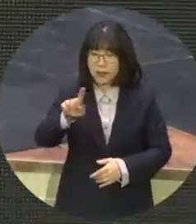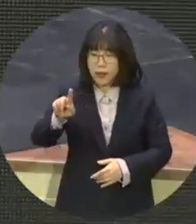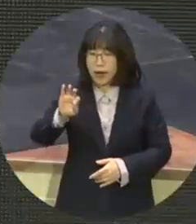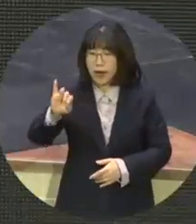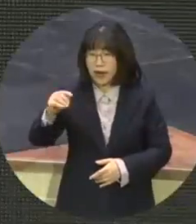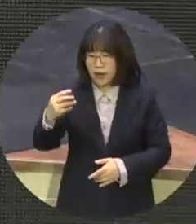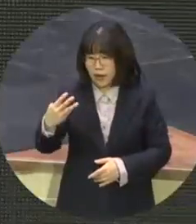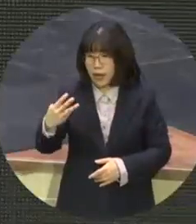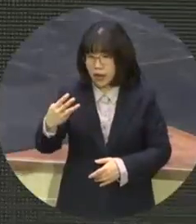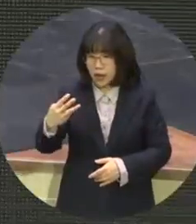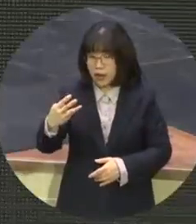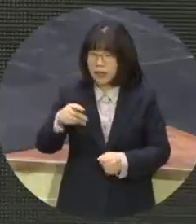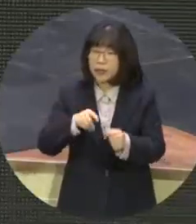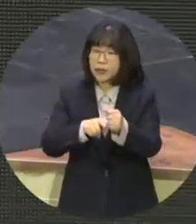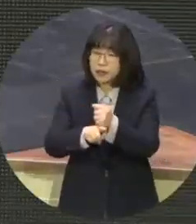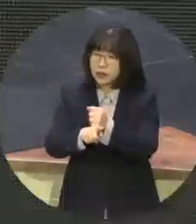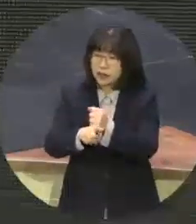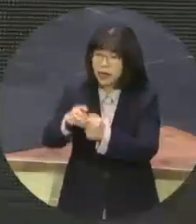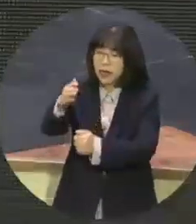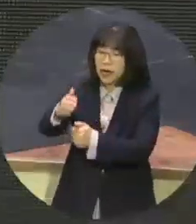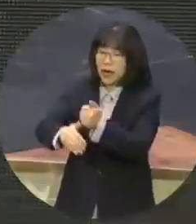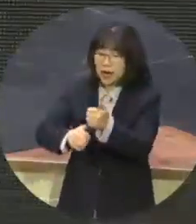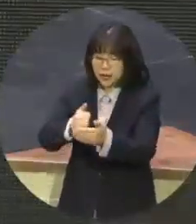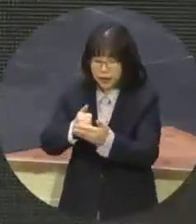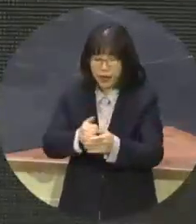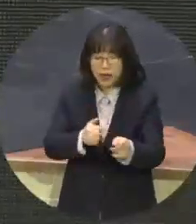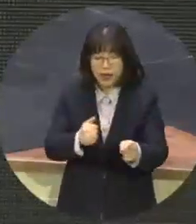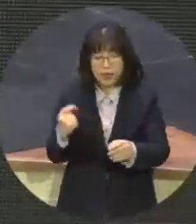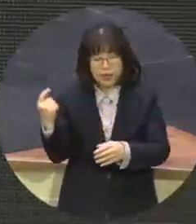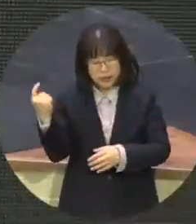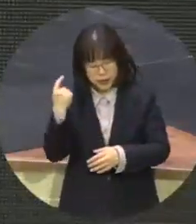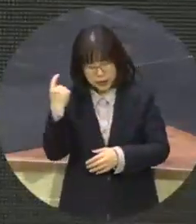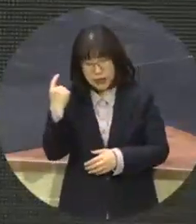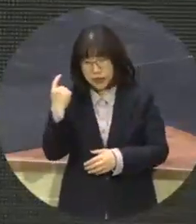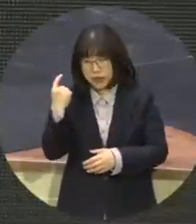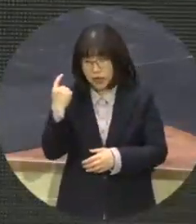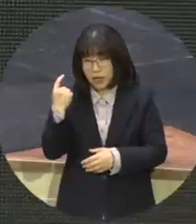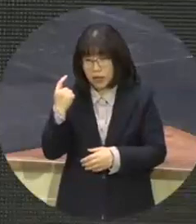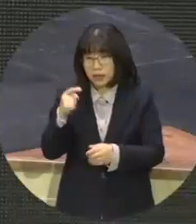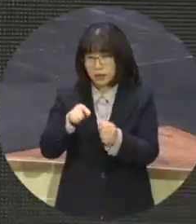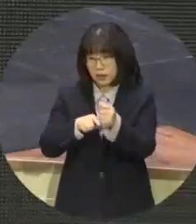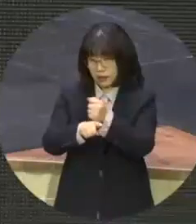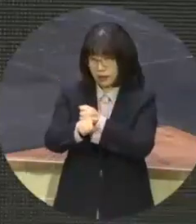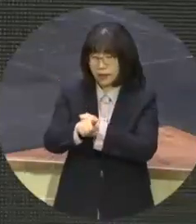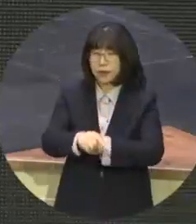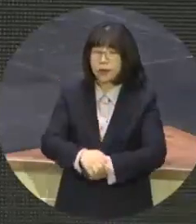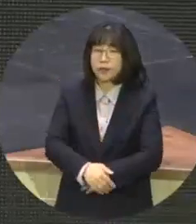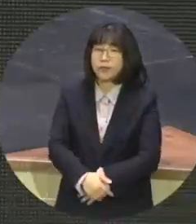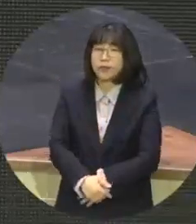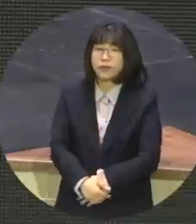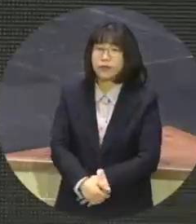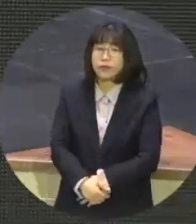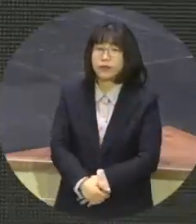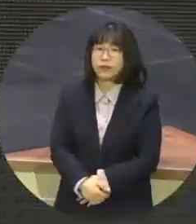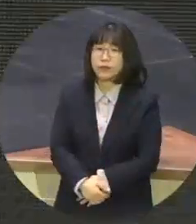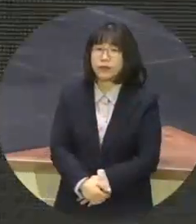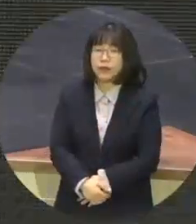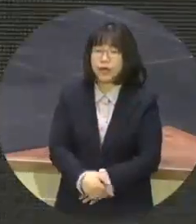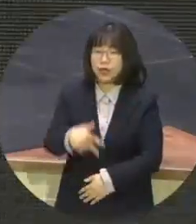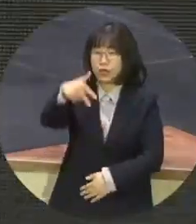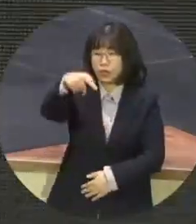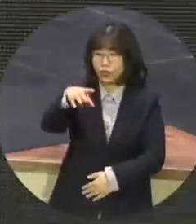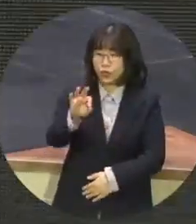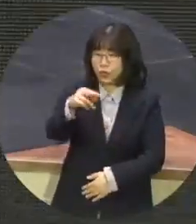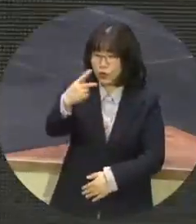이스마엘 이름 자체가 뭔 뜻이냐? 하나님이 들으신다. 그 뜻이에요. 하나님이 들으신다. 그리고 중동에